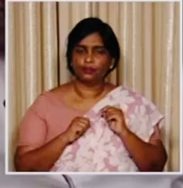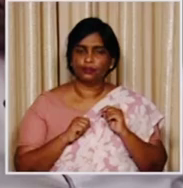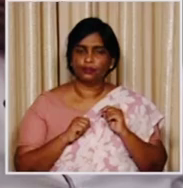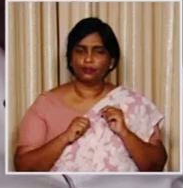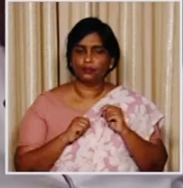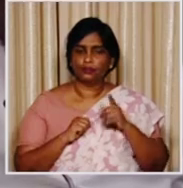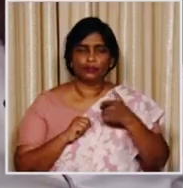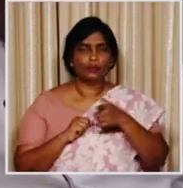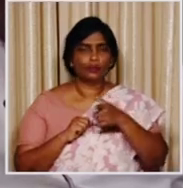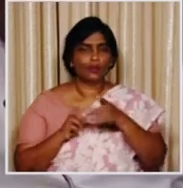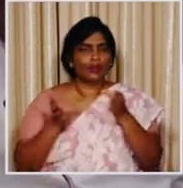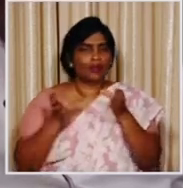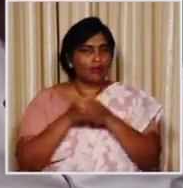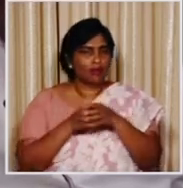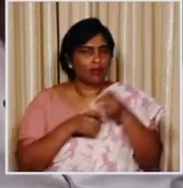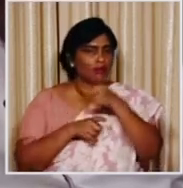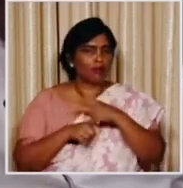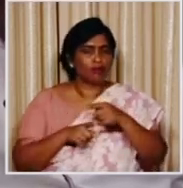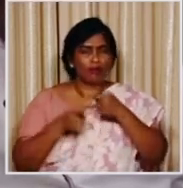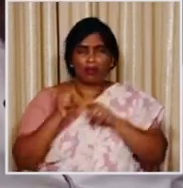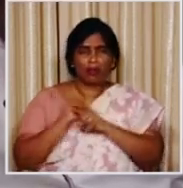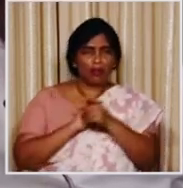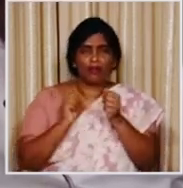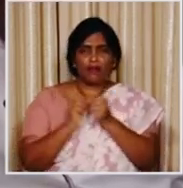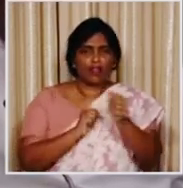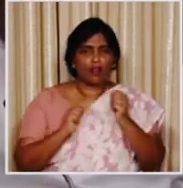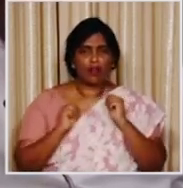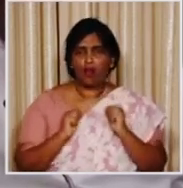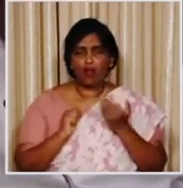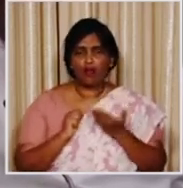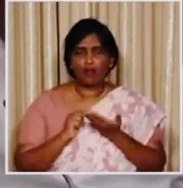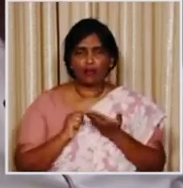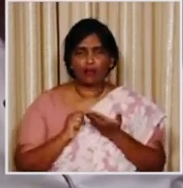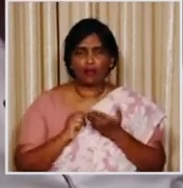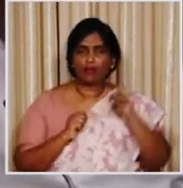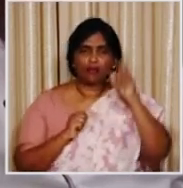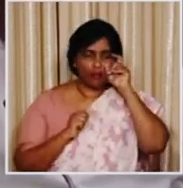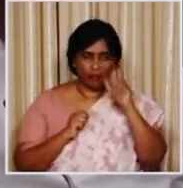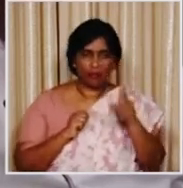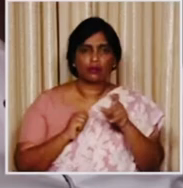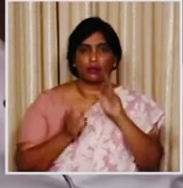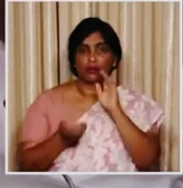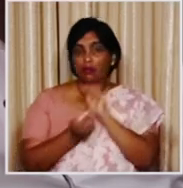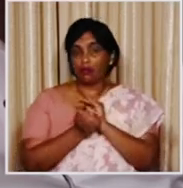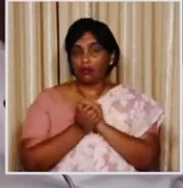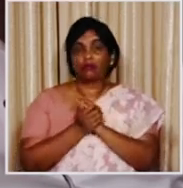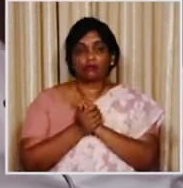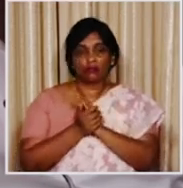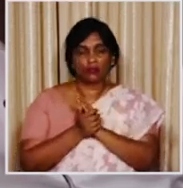රහරාන්ගේ මේ පොඩි කණ්ඩායම කණෙන් රිංගල මේව කරේ? මේ බලන්න, සේෆ් හවුසස් විතරක්